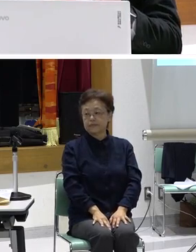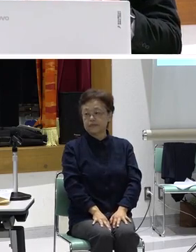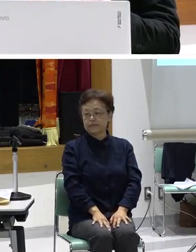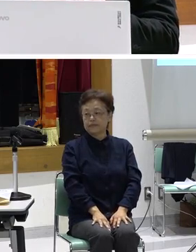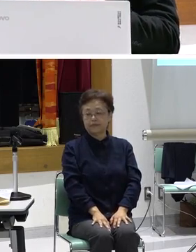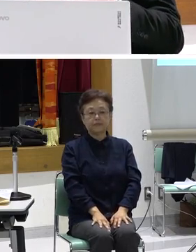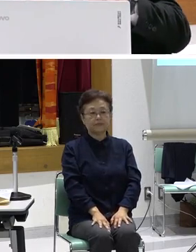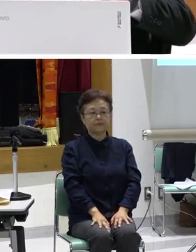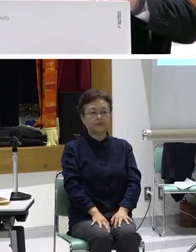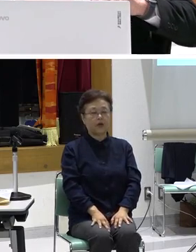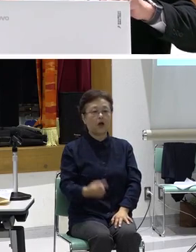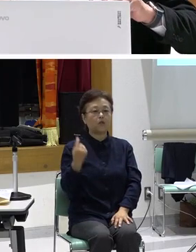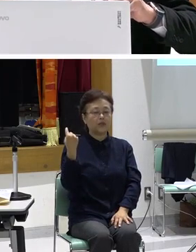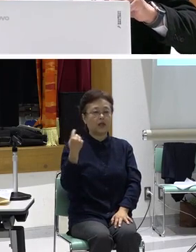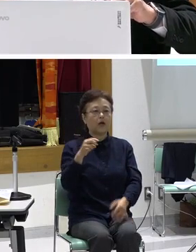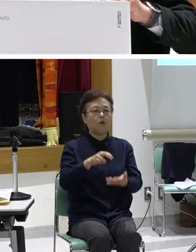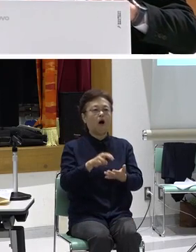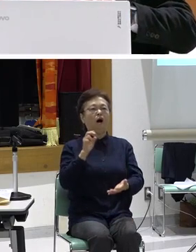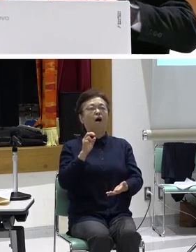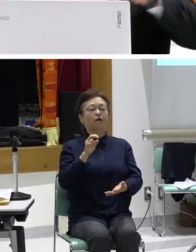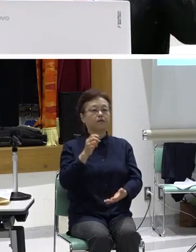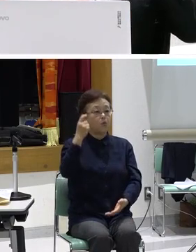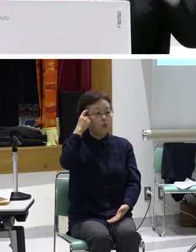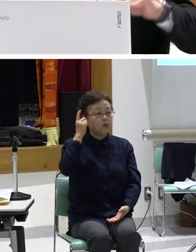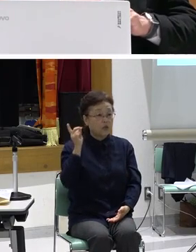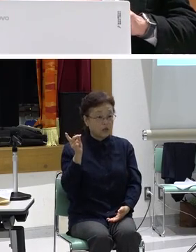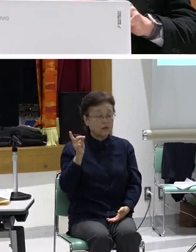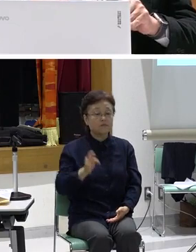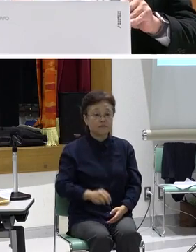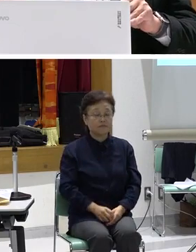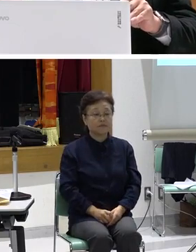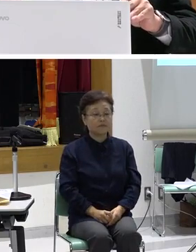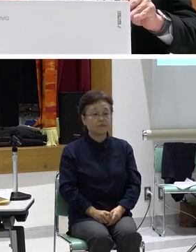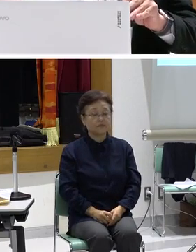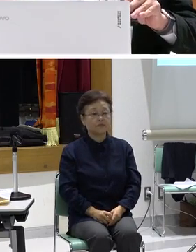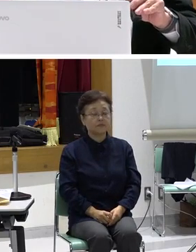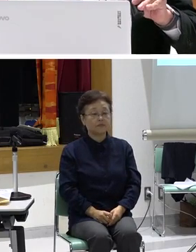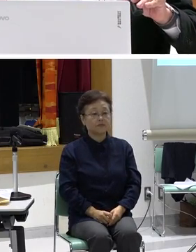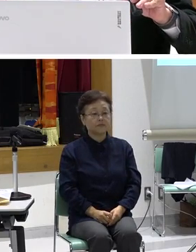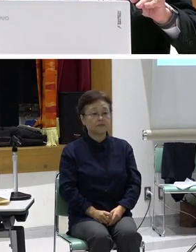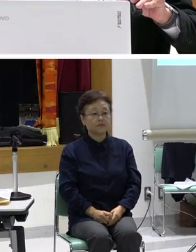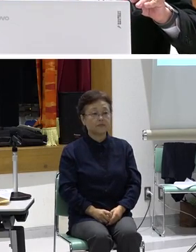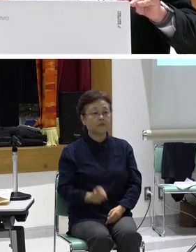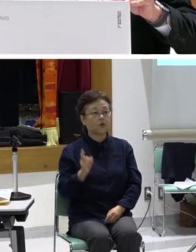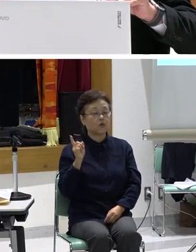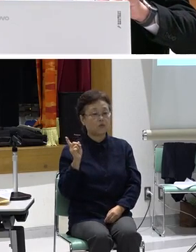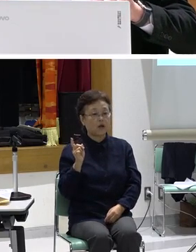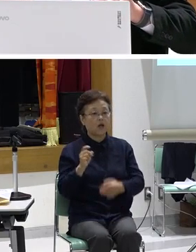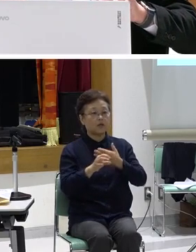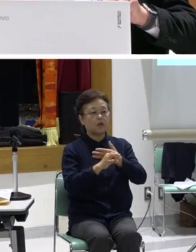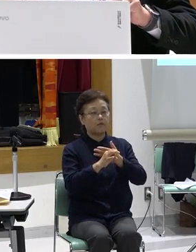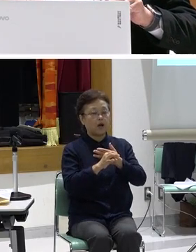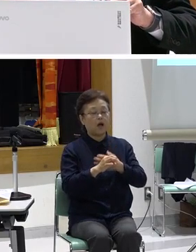うわっと思いました。一つはこれ、例えば私